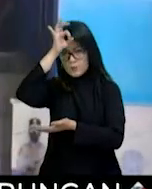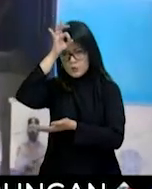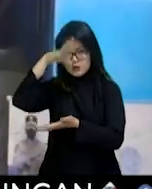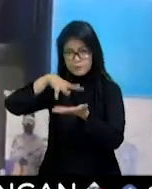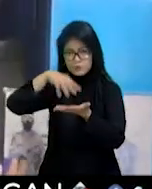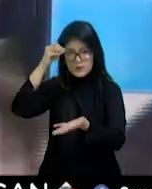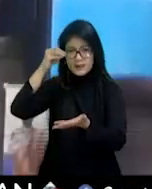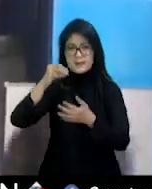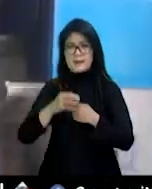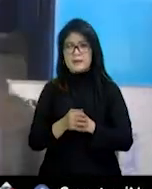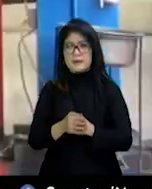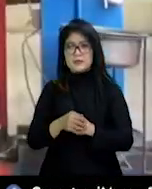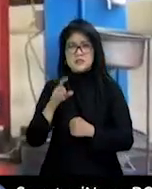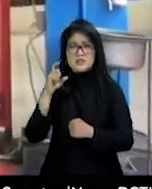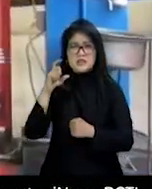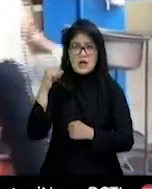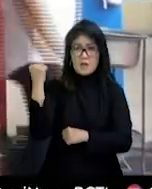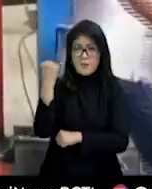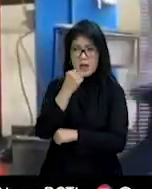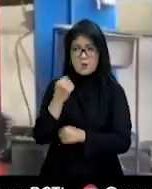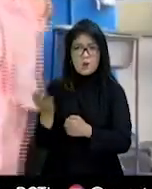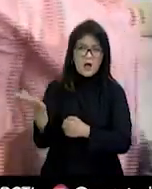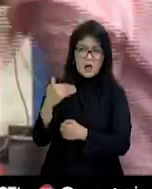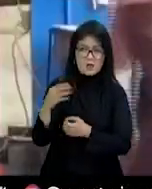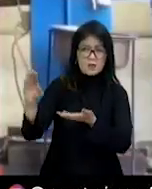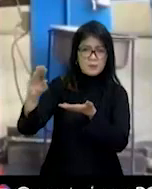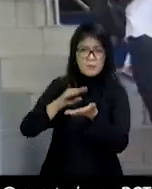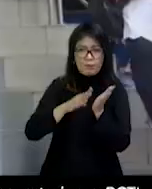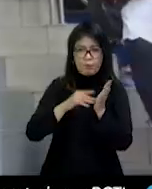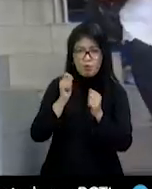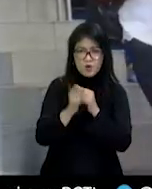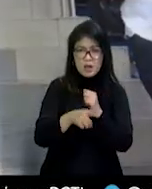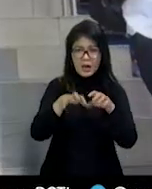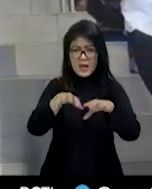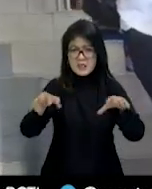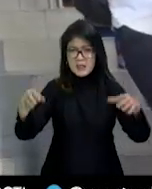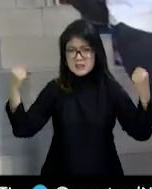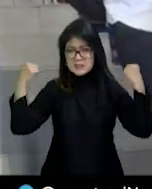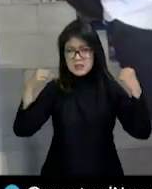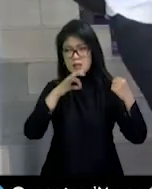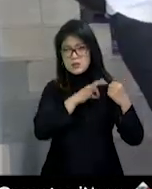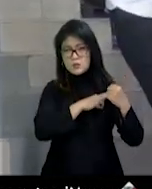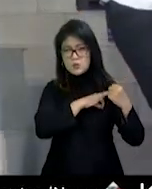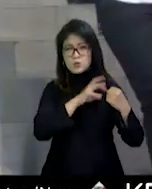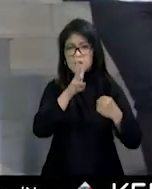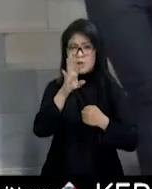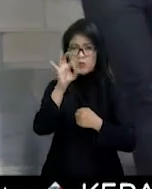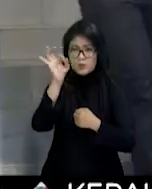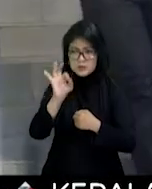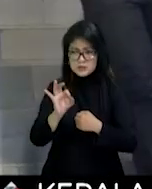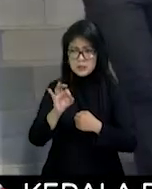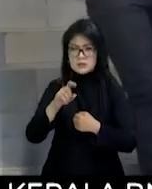Modus pelaku menawarkan korban untuk menyetorkan modal pada tender pengadaan alat kesehatan dengan keuntungan 30% dalam kurun waktu